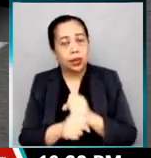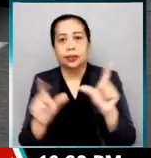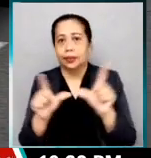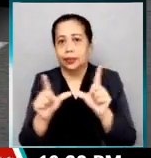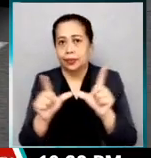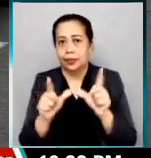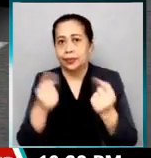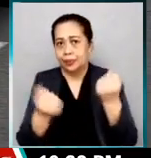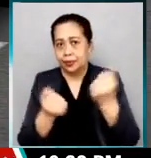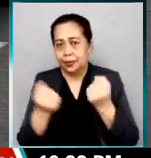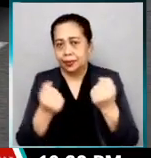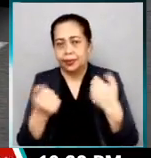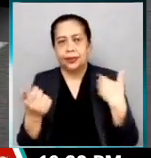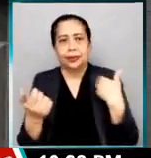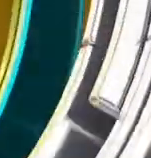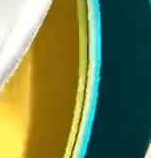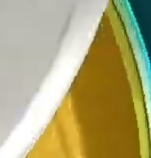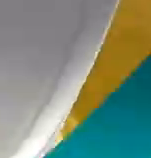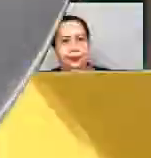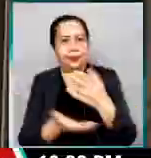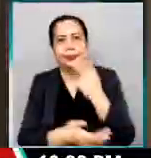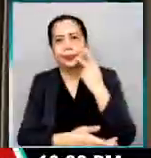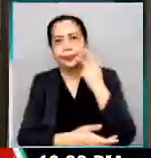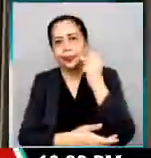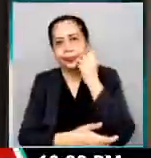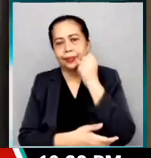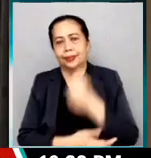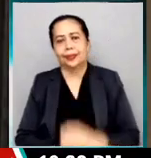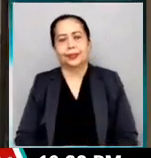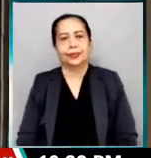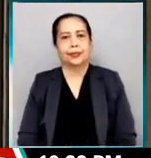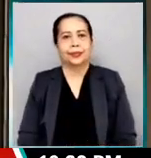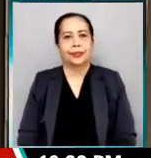May report si Katrina Son.